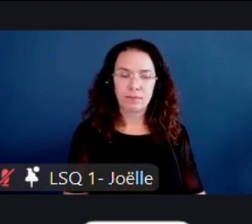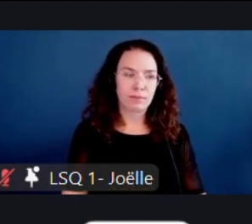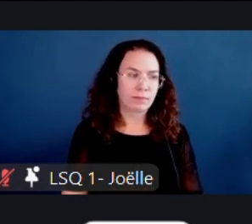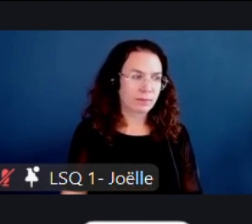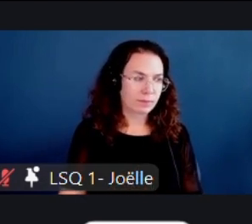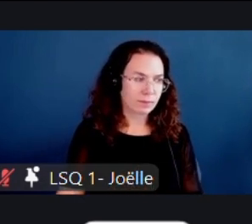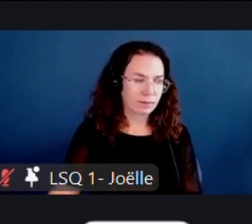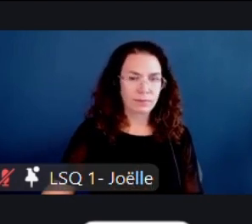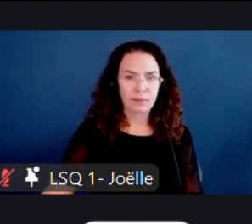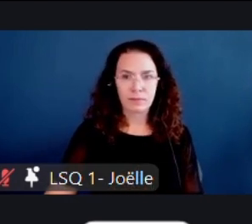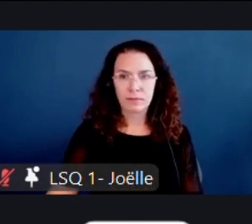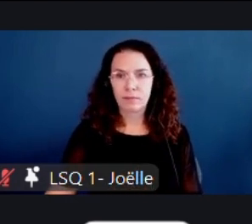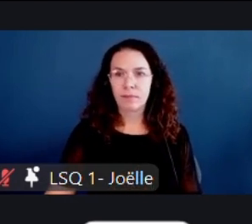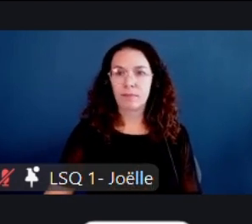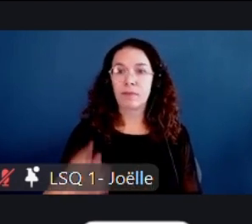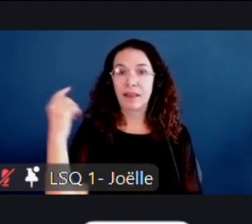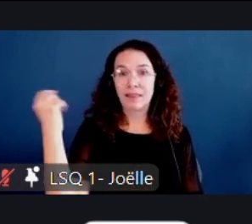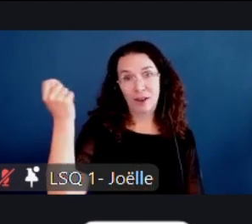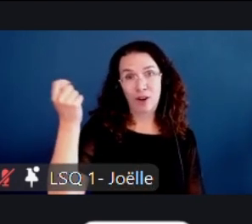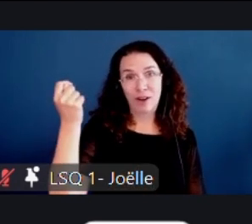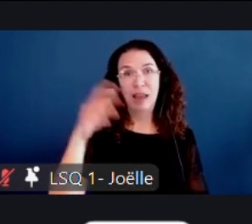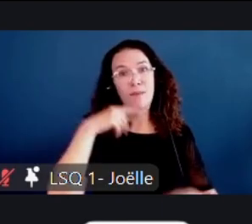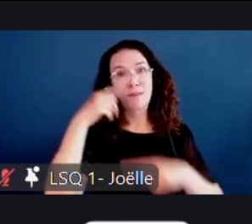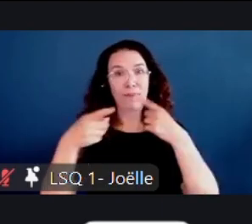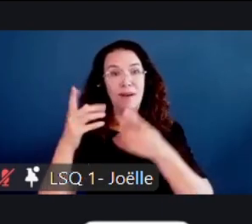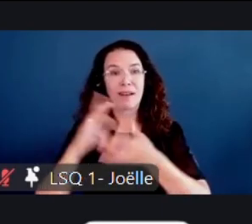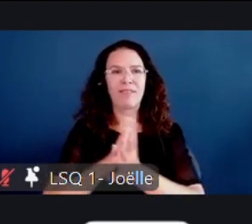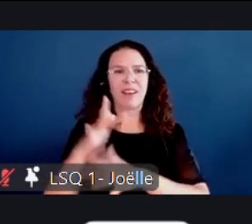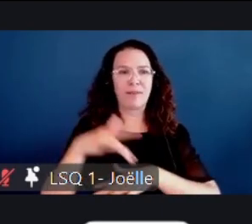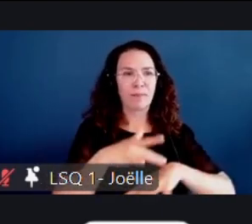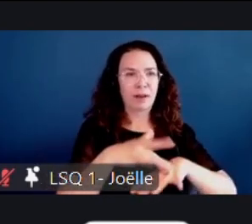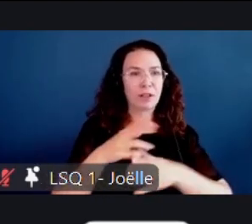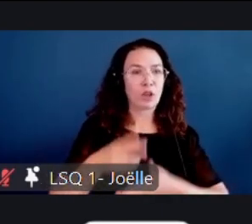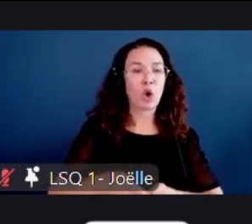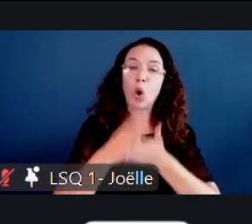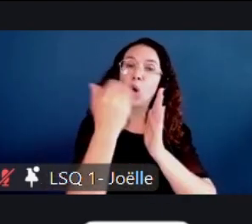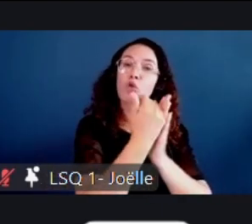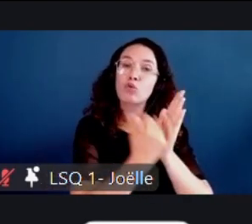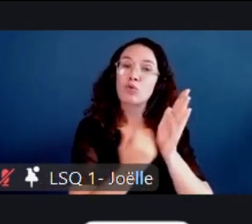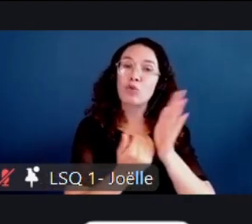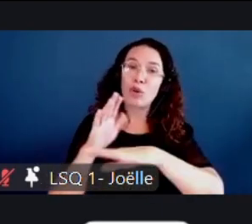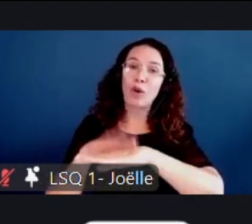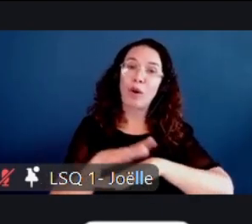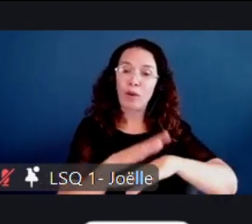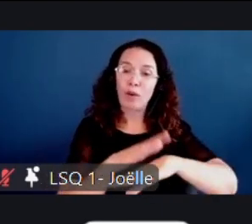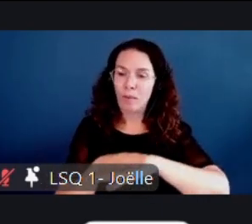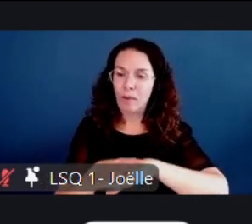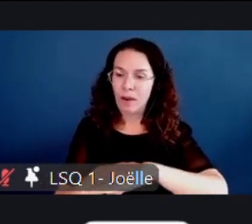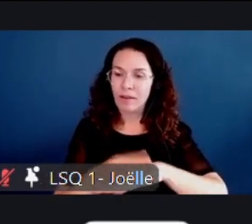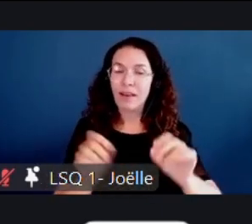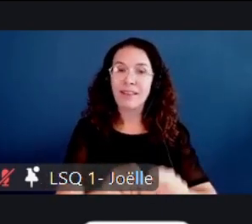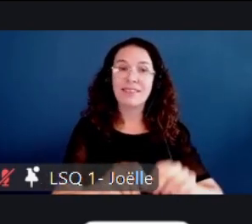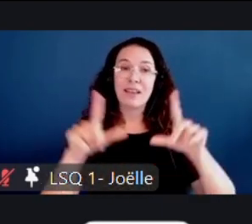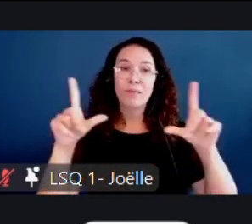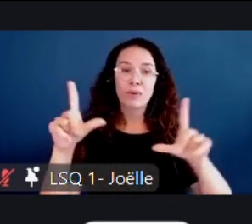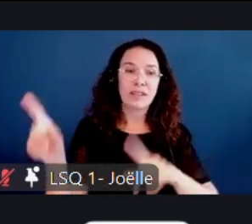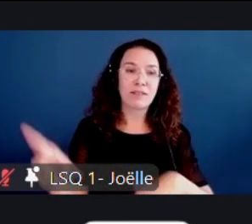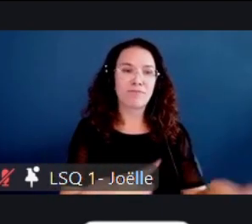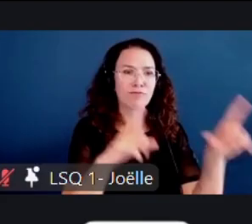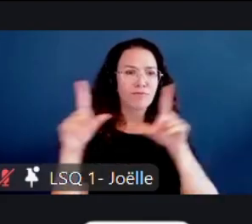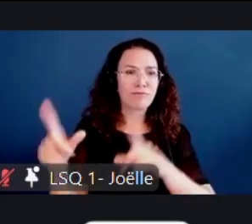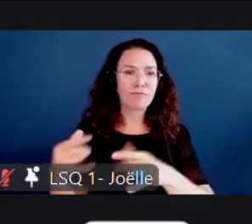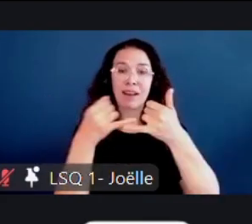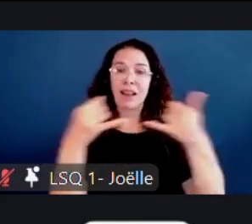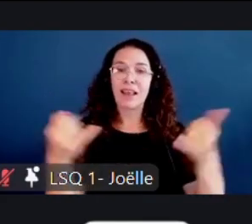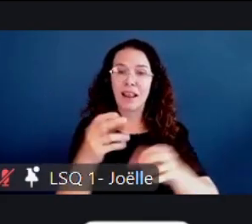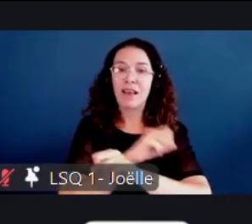Et justement, pour passer de la théorie à la pratique, voici des ressources que nous recommandons. Nous allons partager les diapositives qui contiennent des